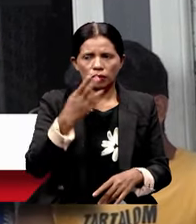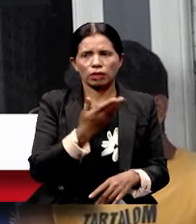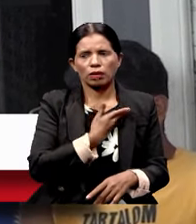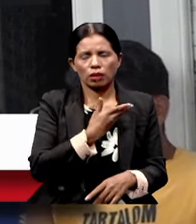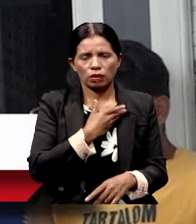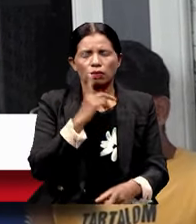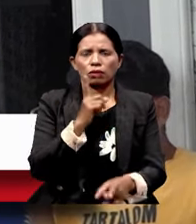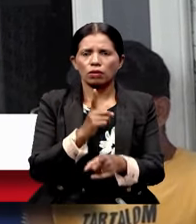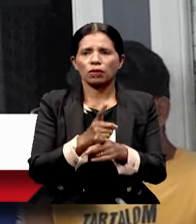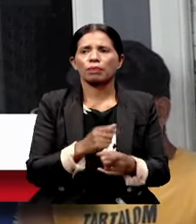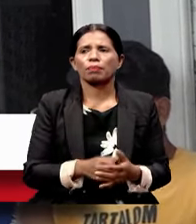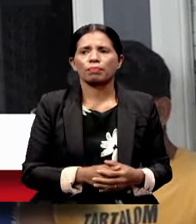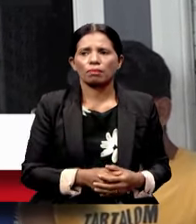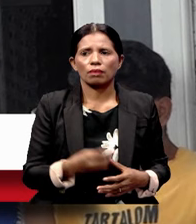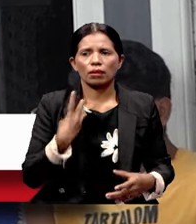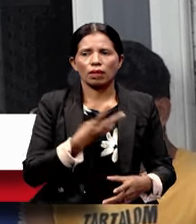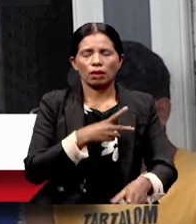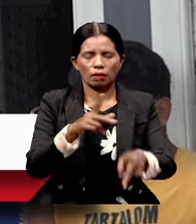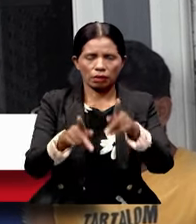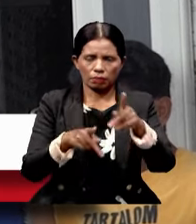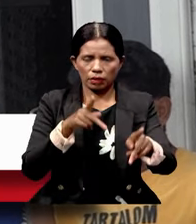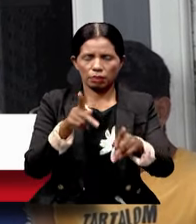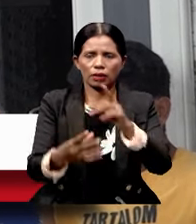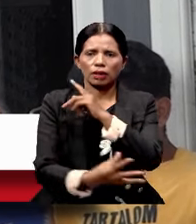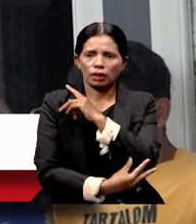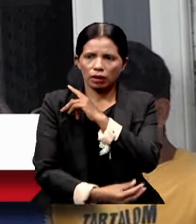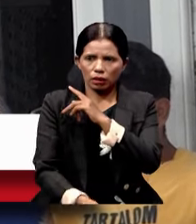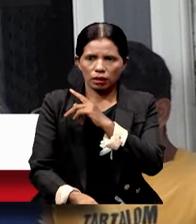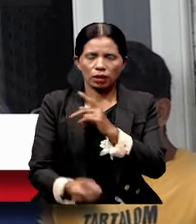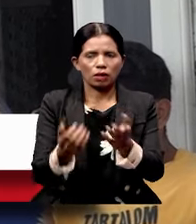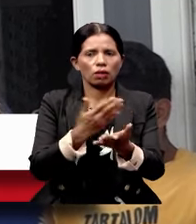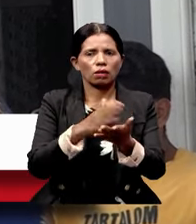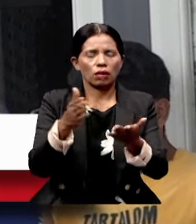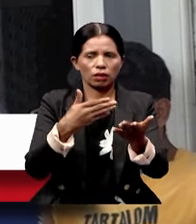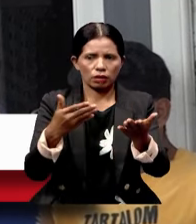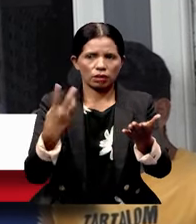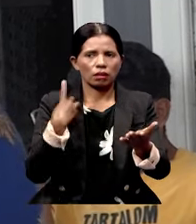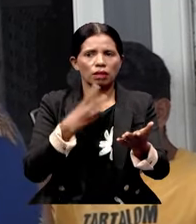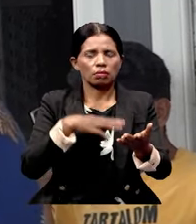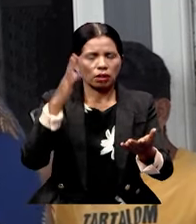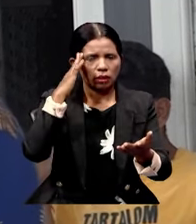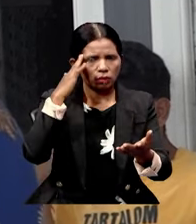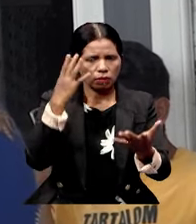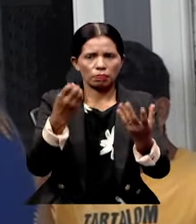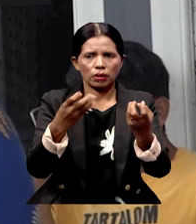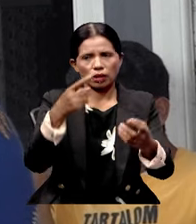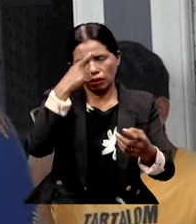liu nebe ansa ami pov kik nene atu hola sasan sira nene ami hanu imbarak tamba